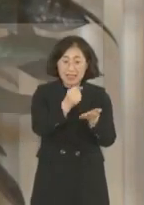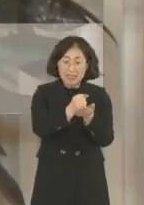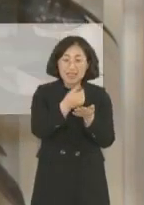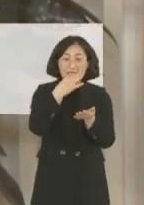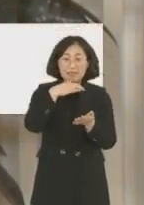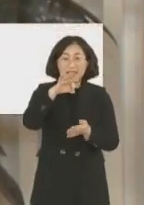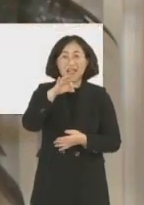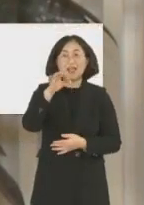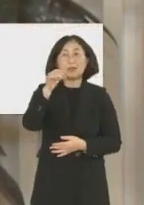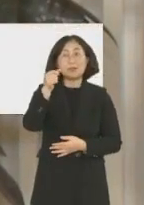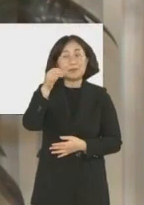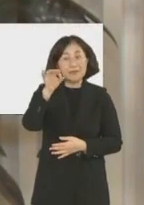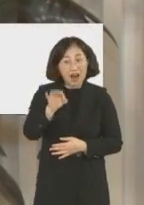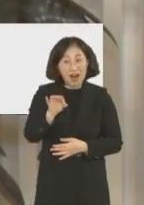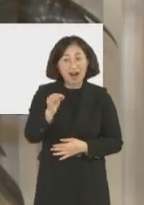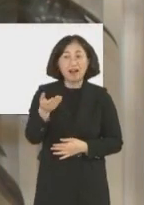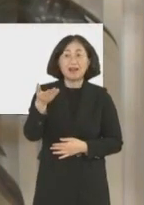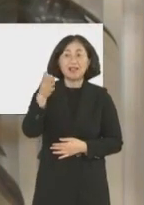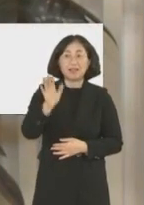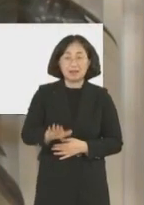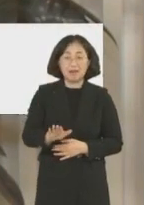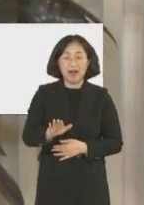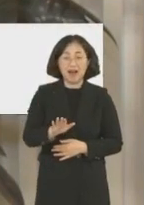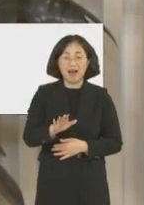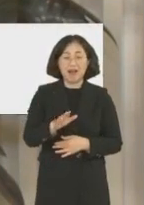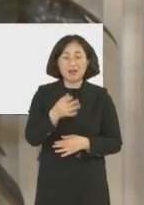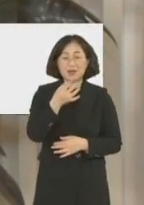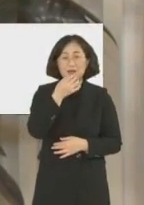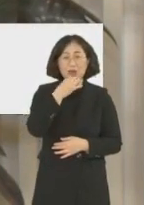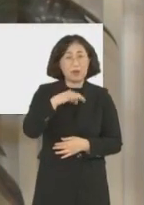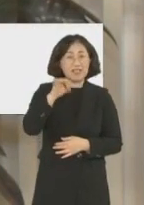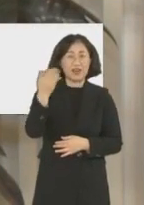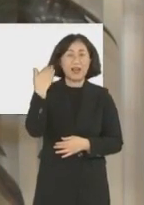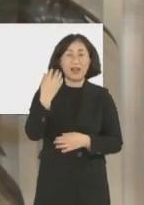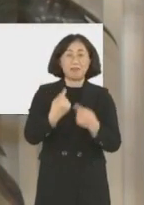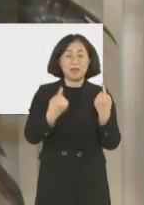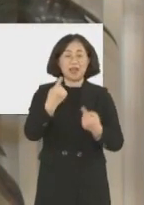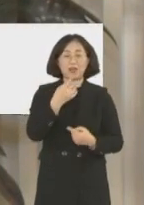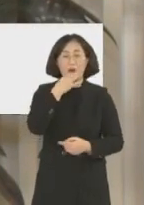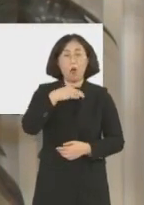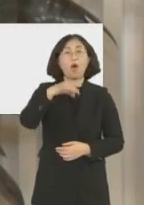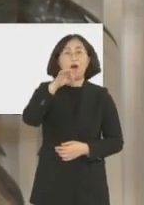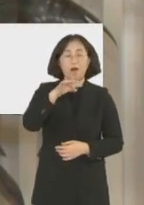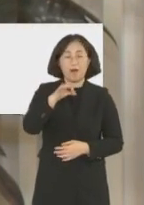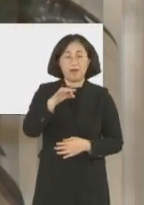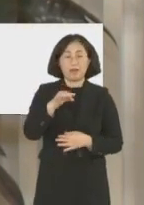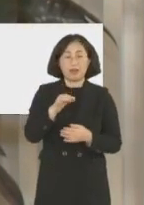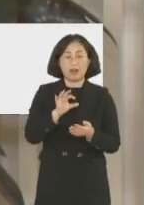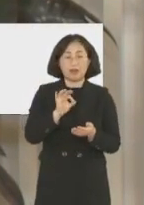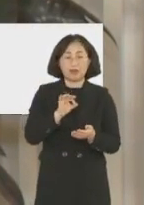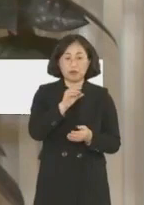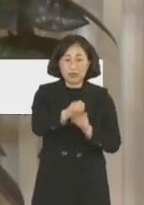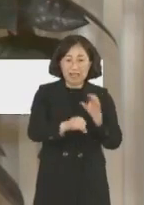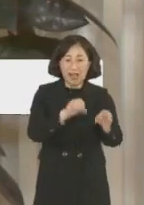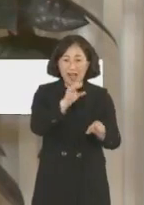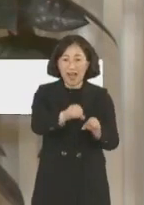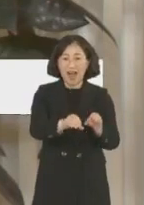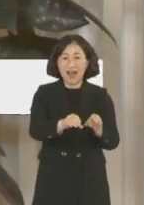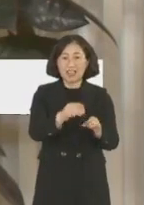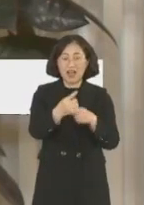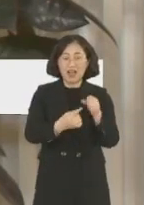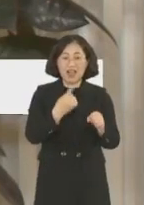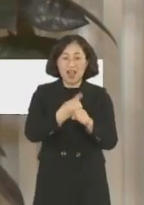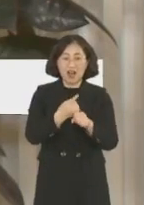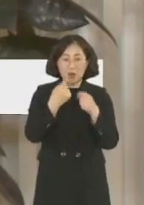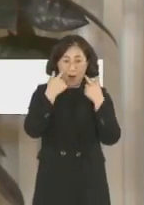있는 추세이긴 하지만 현재까지 고금리 기조가 유지되고 있습니다. 그래서 투자 상품 대비 1년 이상의